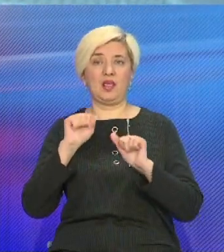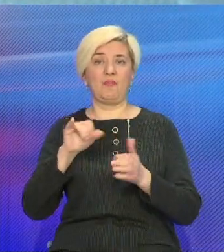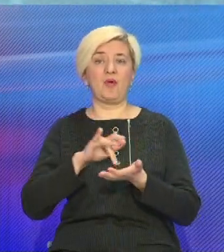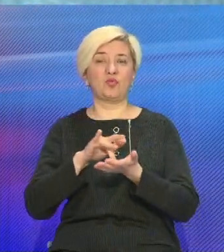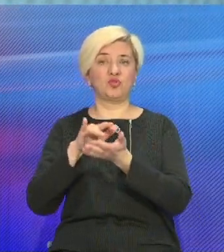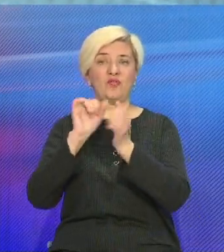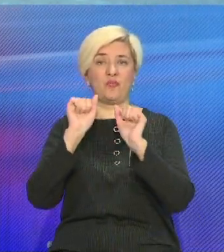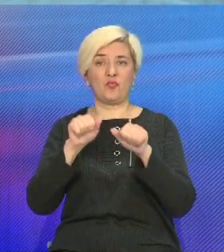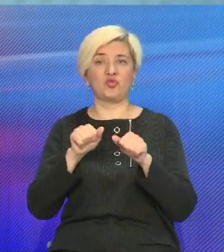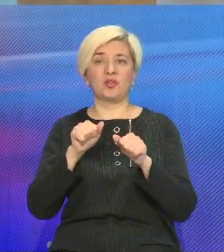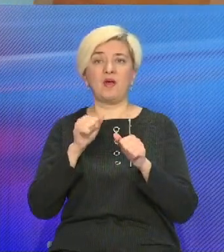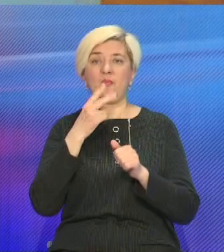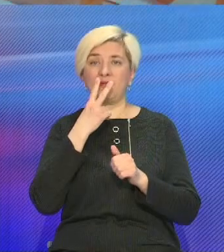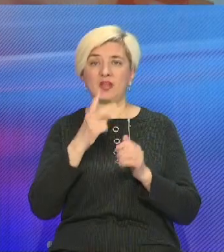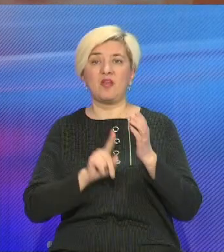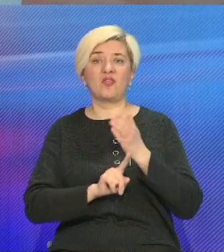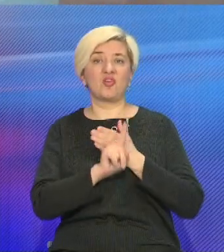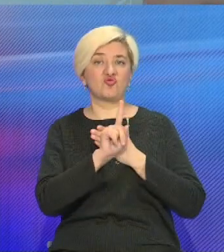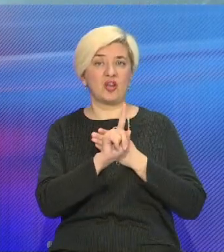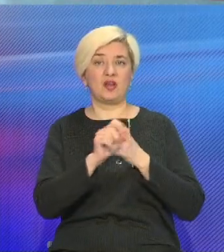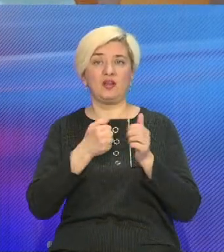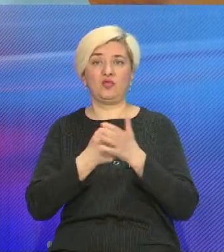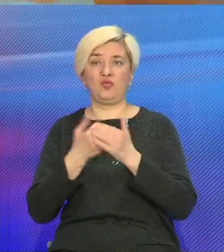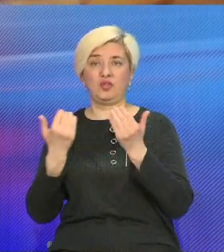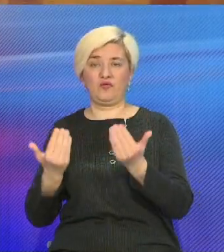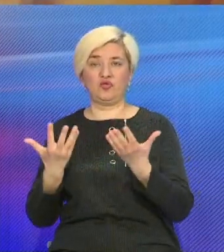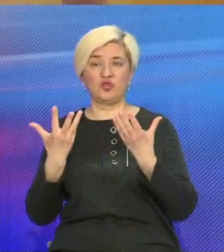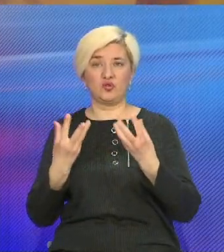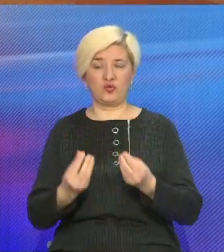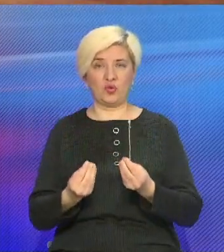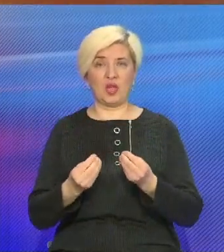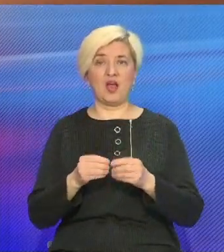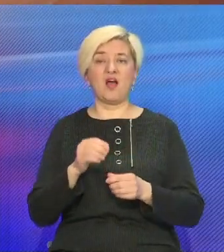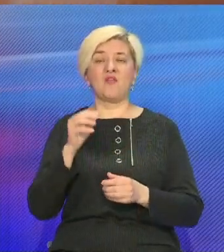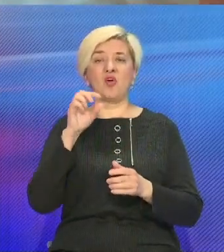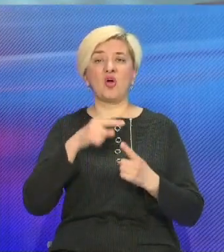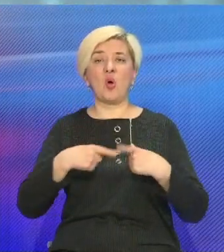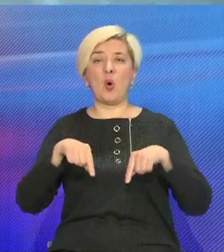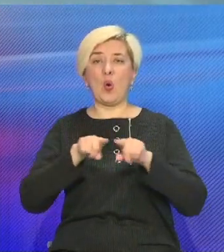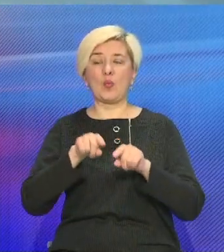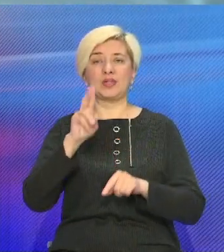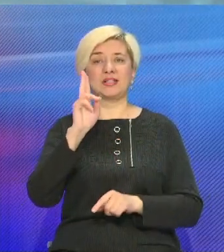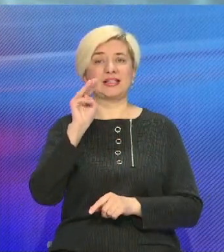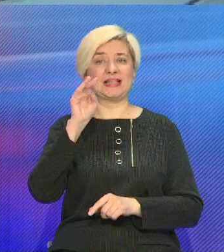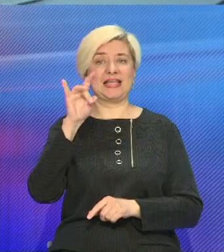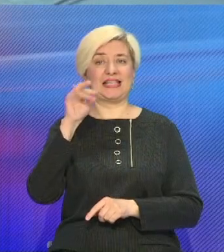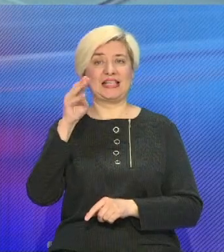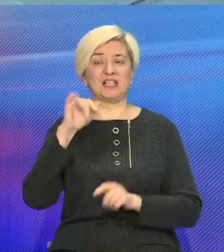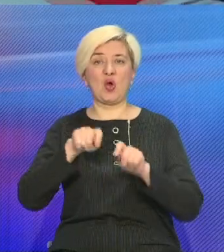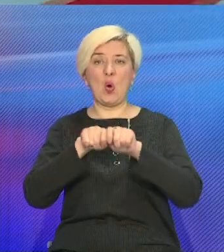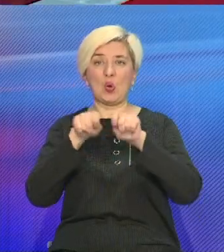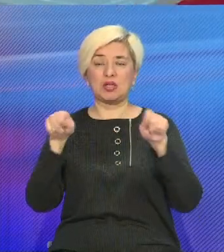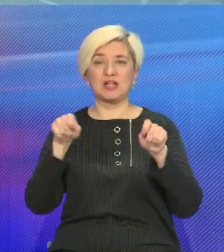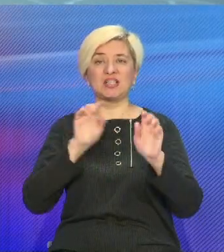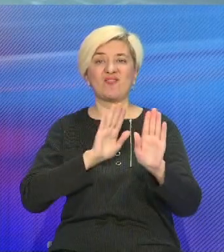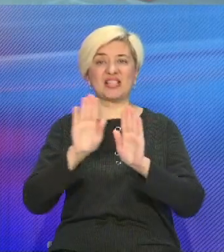стварэння гэтай цацкі да нашых дзён. У гандлёва-забаўляльным комплексе «Триніти» адкрылася выстава канструктара для ўсёй сям'і «Легоу»,